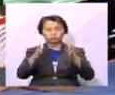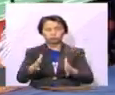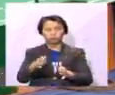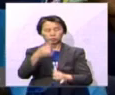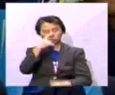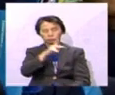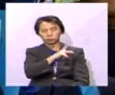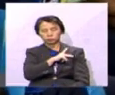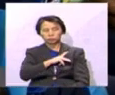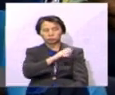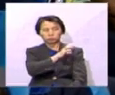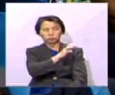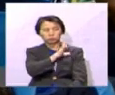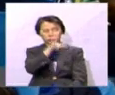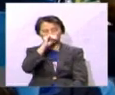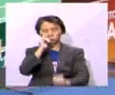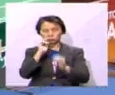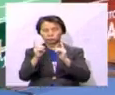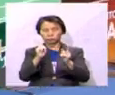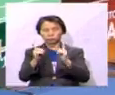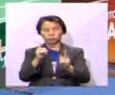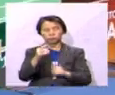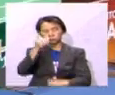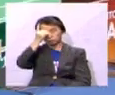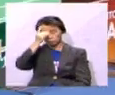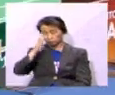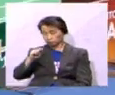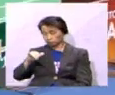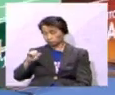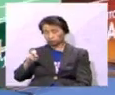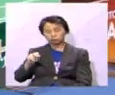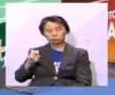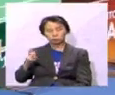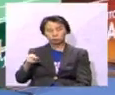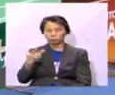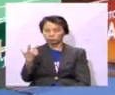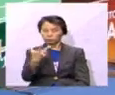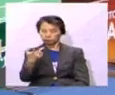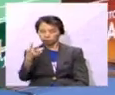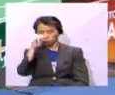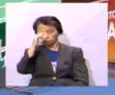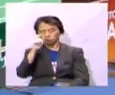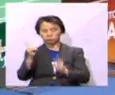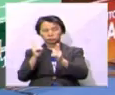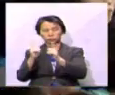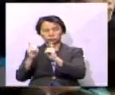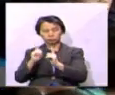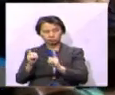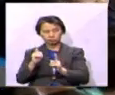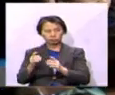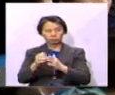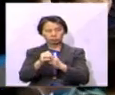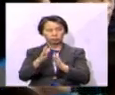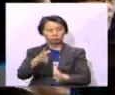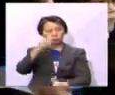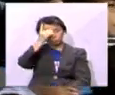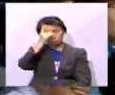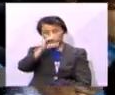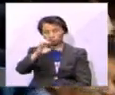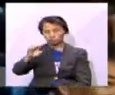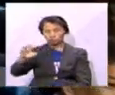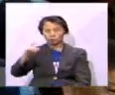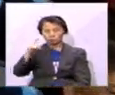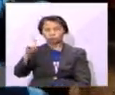ketua jurulatih perseorangan lelaki Datuk Miss Bun Siddiq, persembahan ketiga-tiga pemain perseorangan termasuk teraju utama Datuk Lee Chong Wei